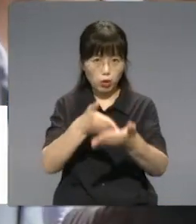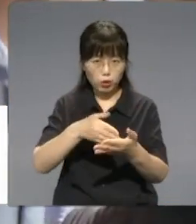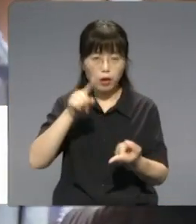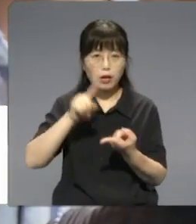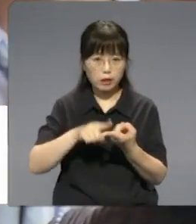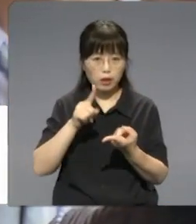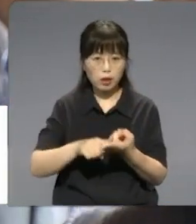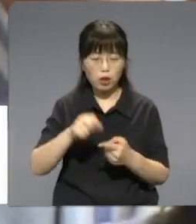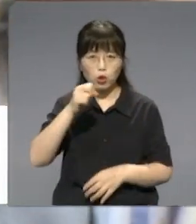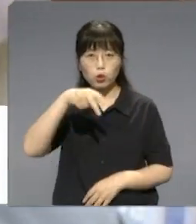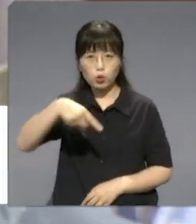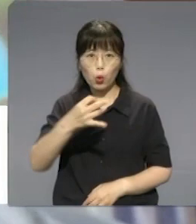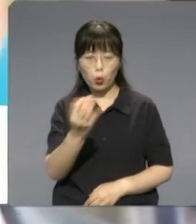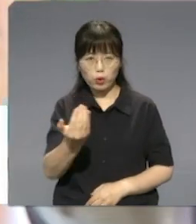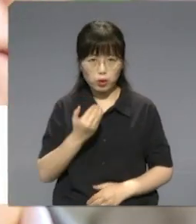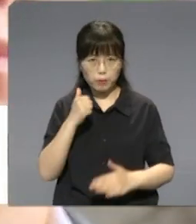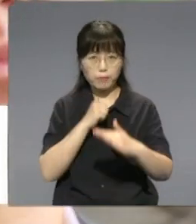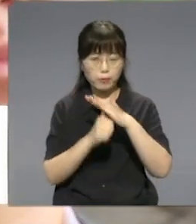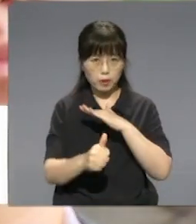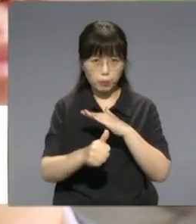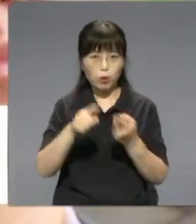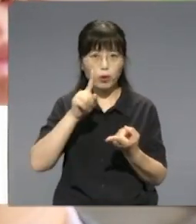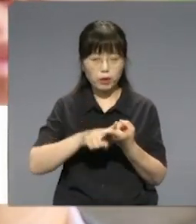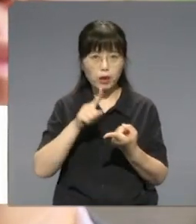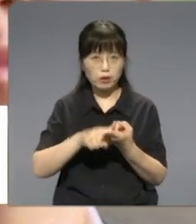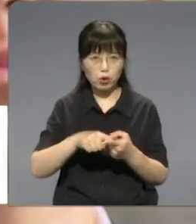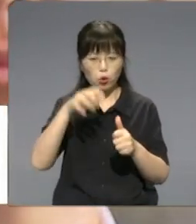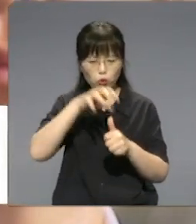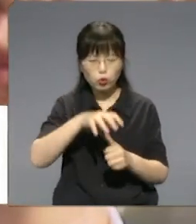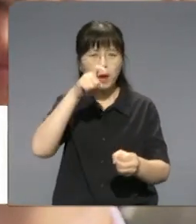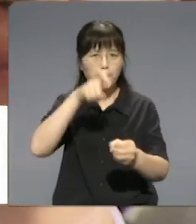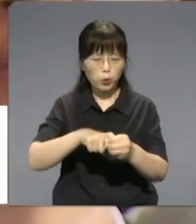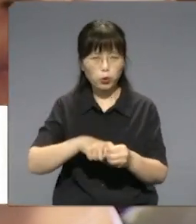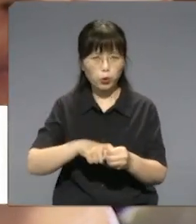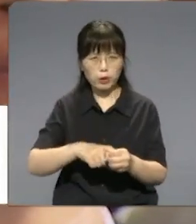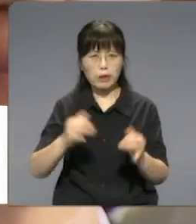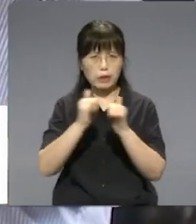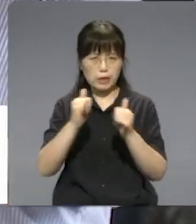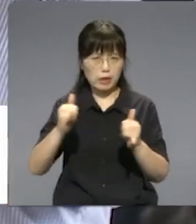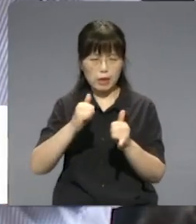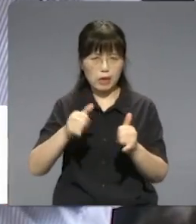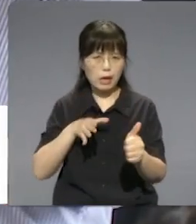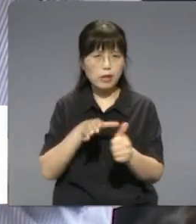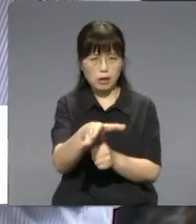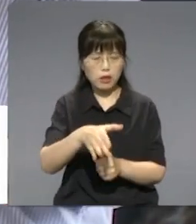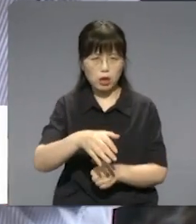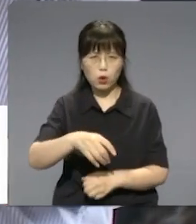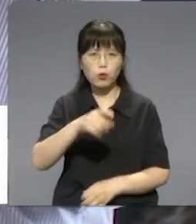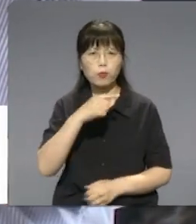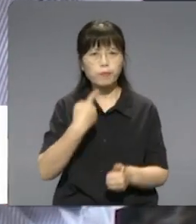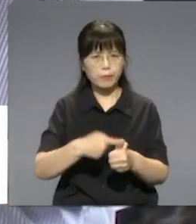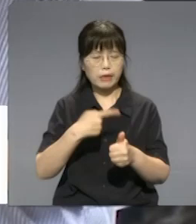것에 송영길 전 더불어민주당 대표가 구속이 목적인 인간 사냥이라고 비난했습니다.